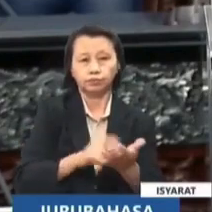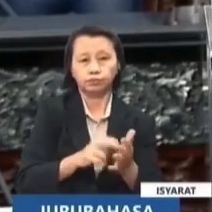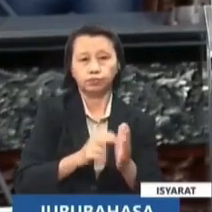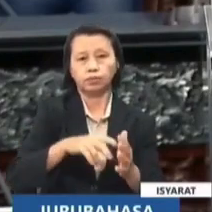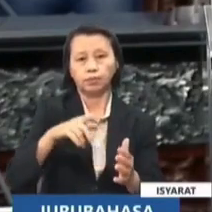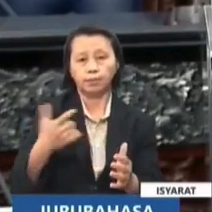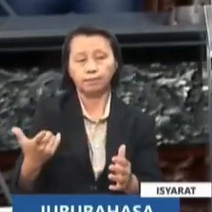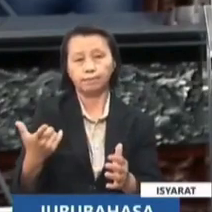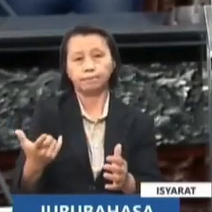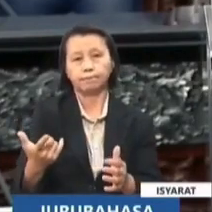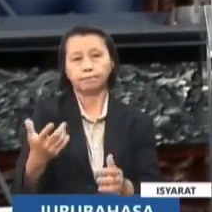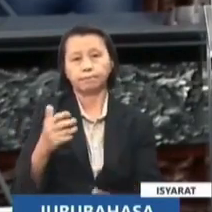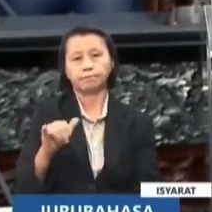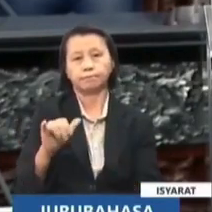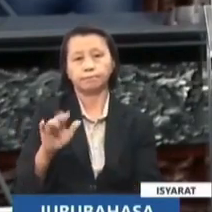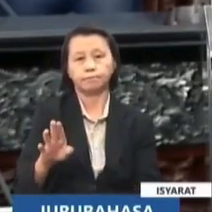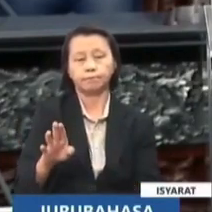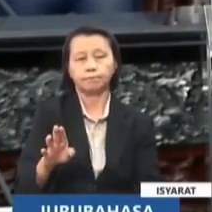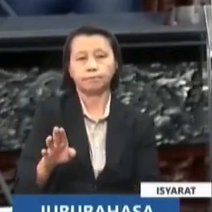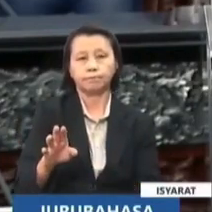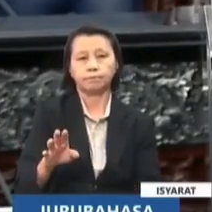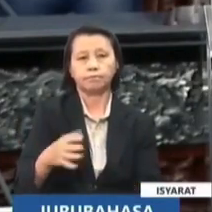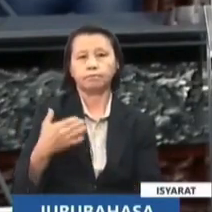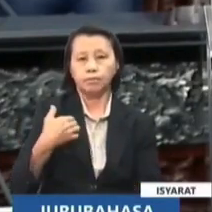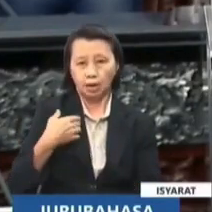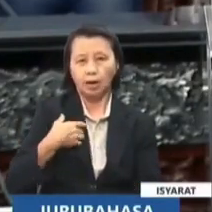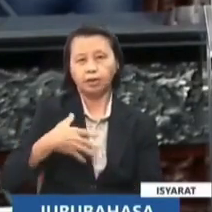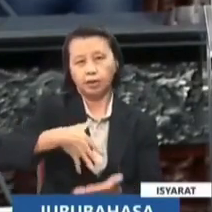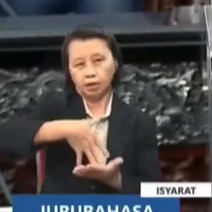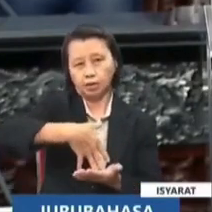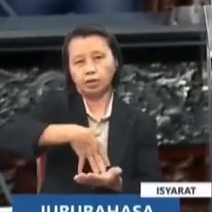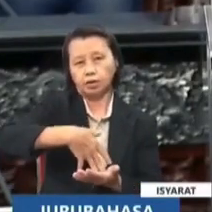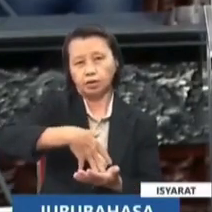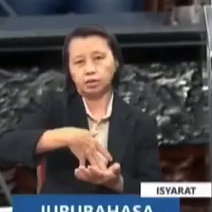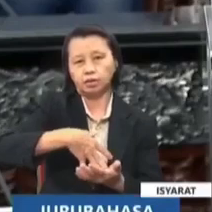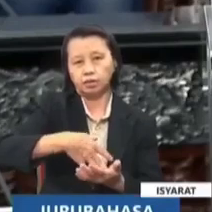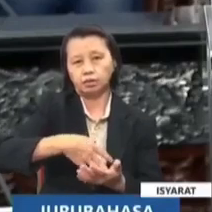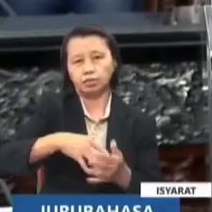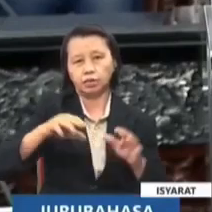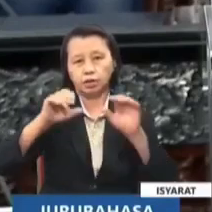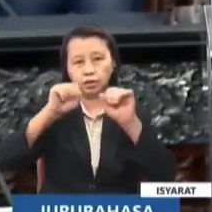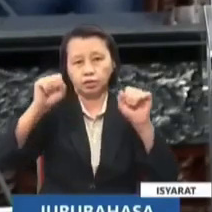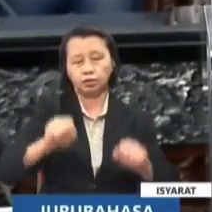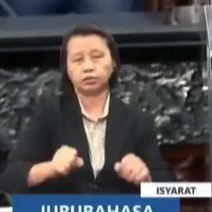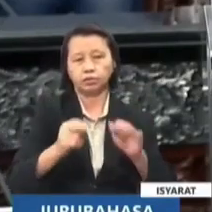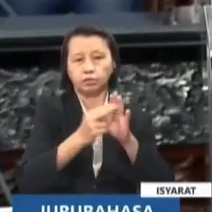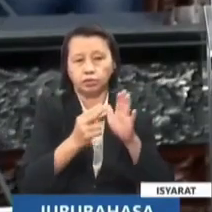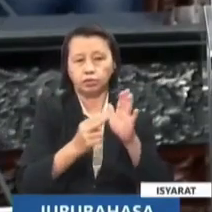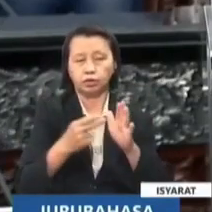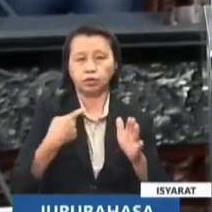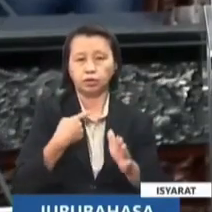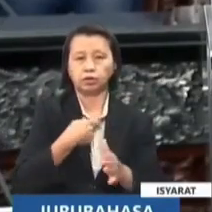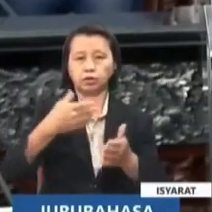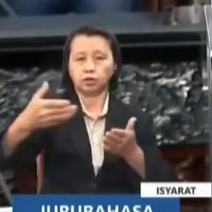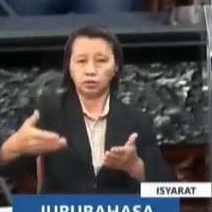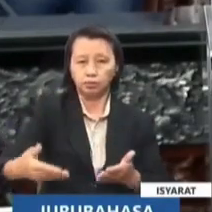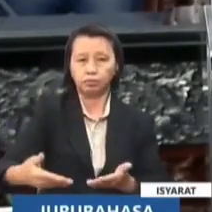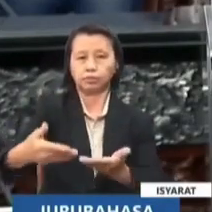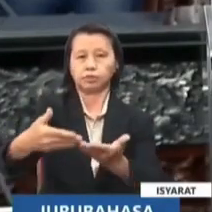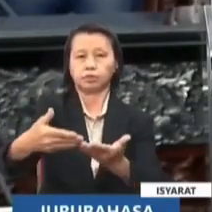lain, Yang Berhormat Datuk, bahawa ada kelemahan daripada sudut sistem perundangan yang kita